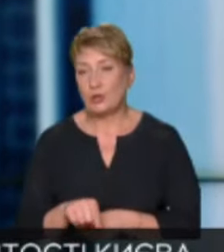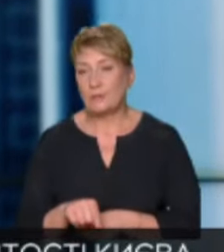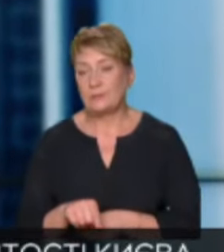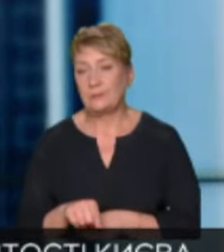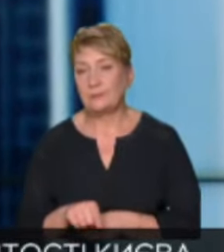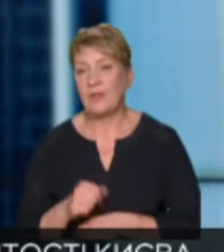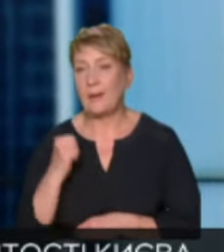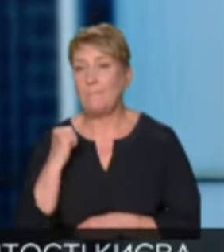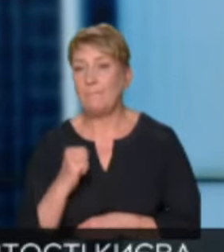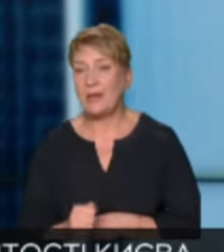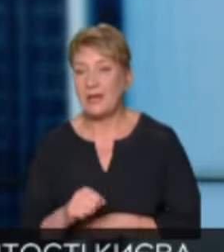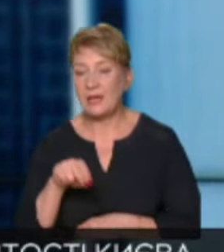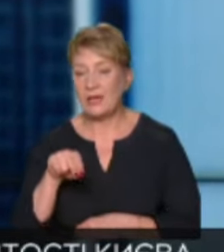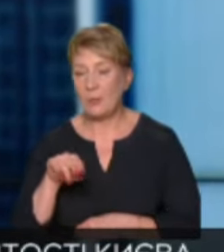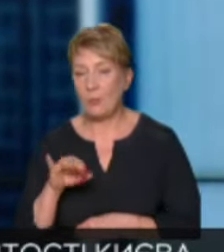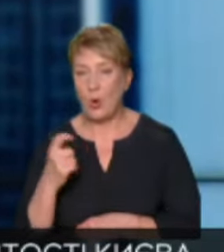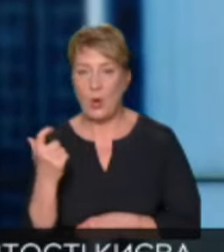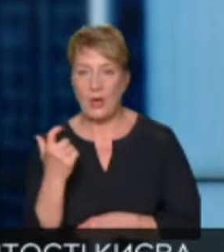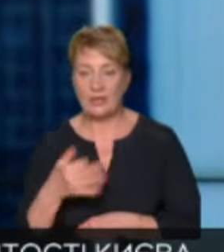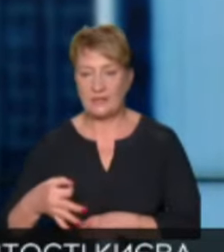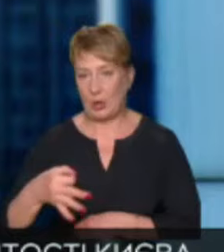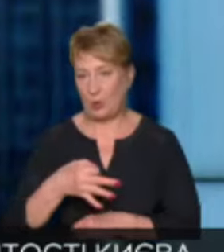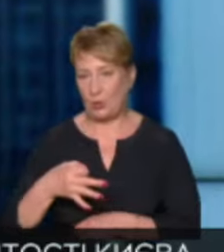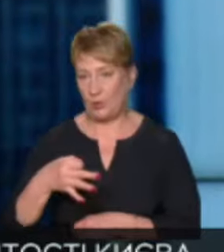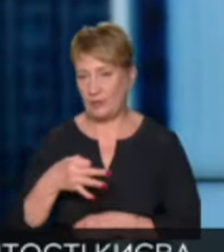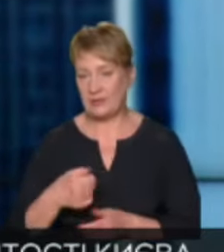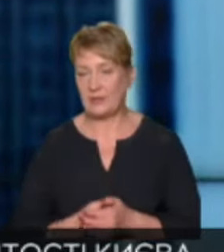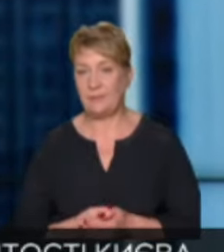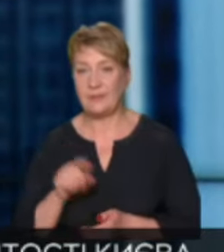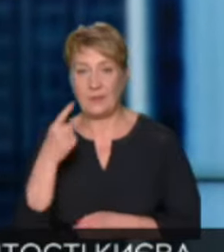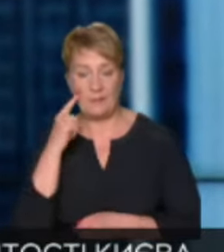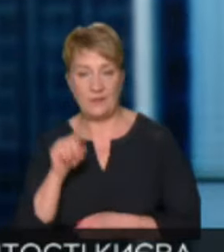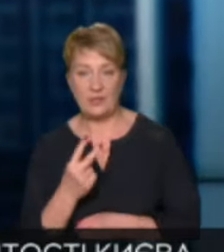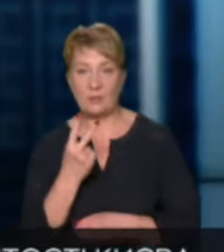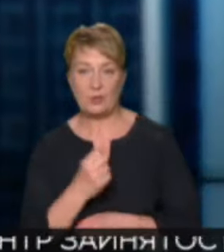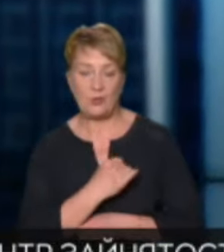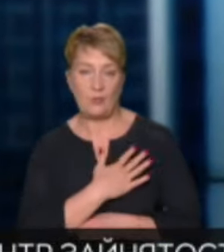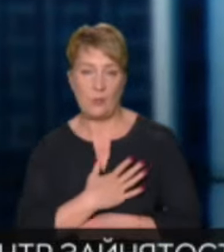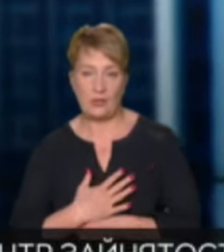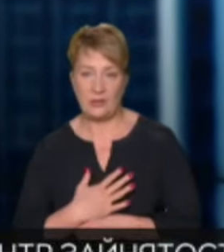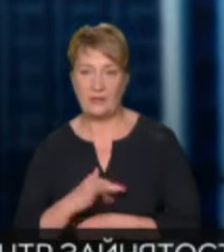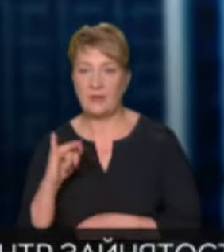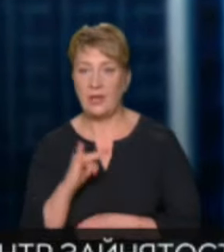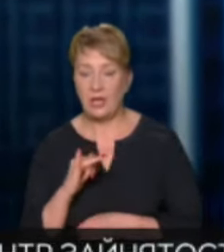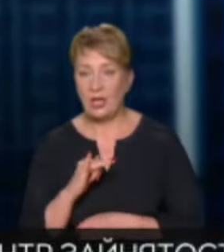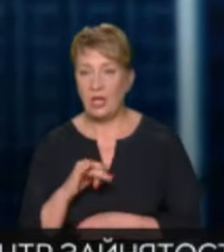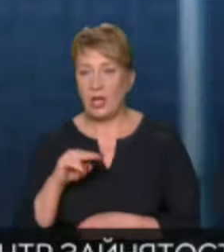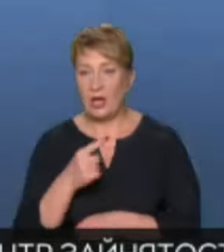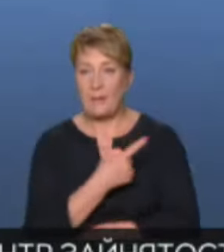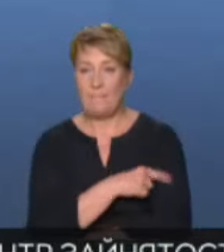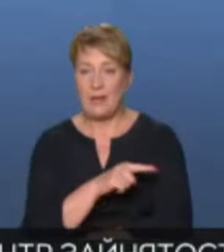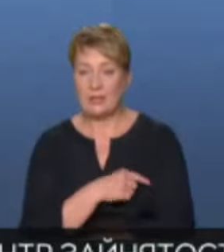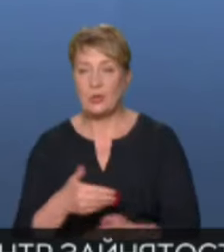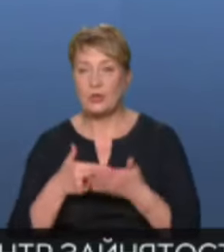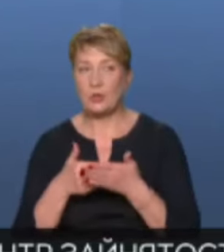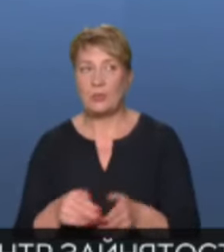били по Харківській області, зокрема по Золочеву. Там відомо про двох поранених. І в Люботині медики надали допомогу